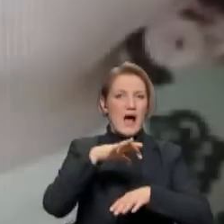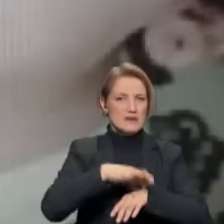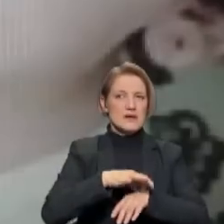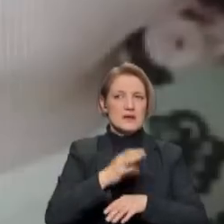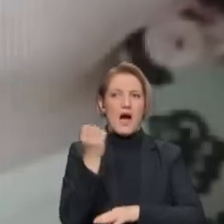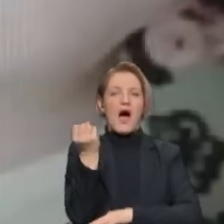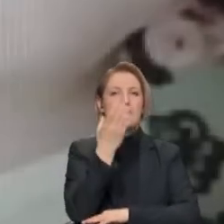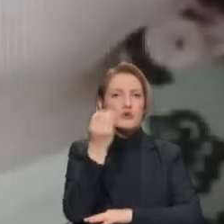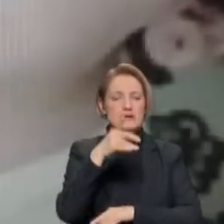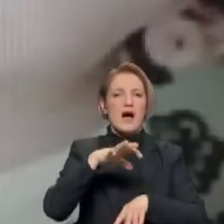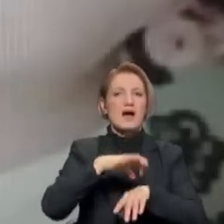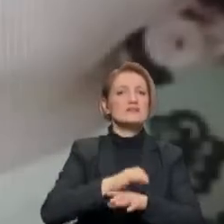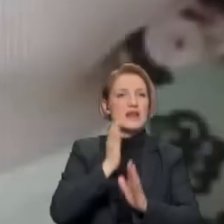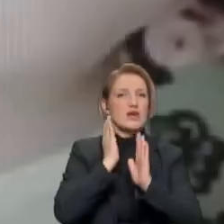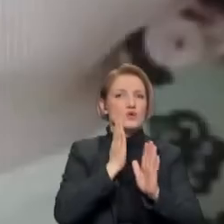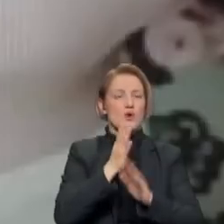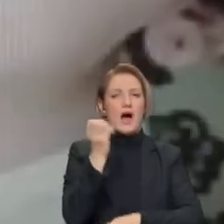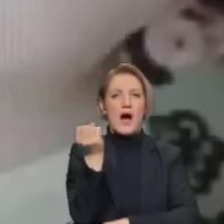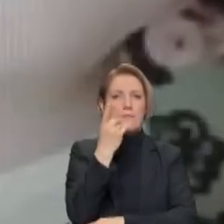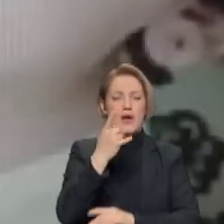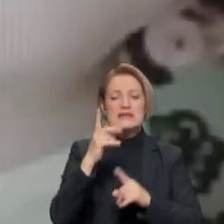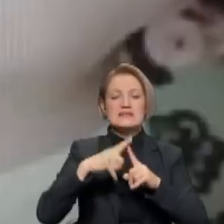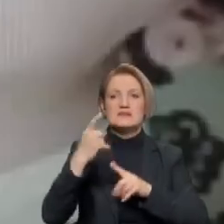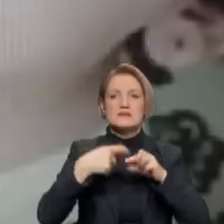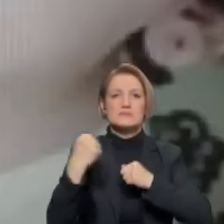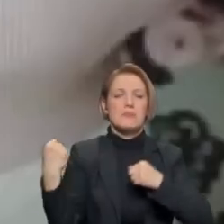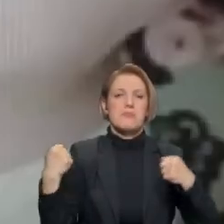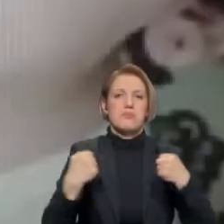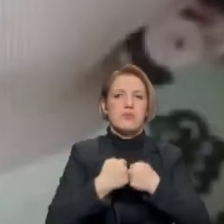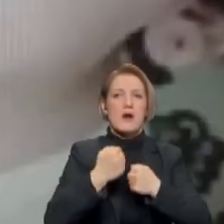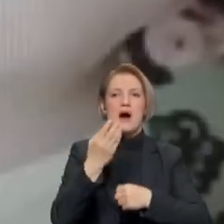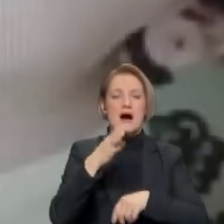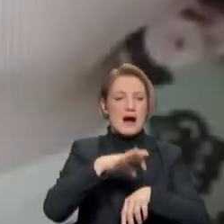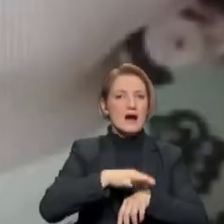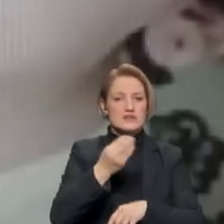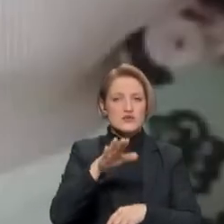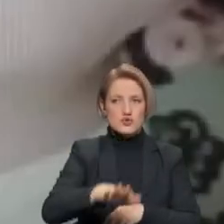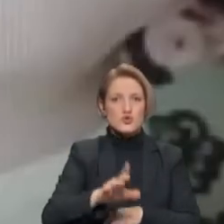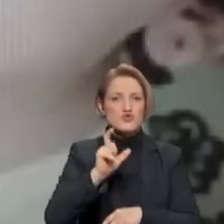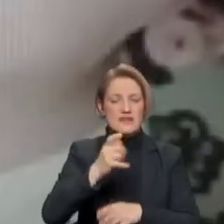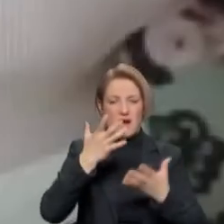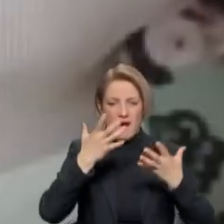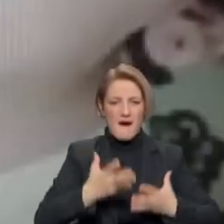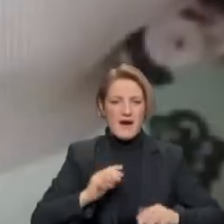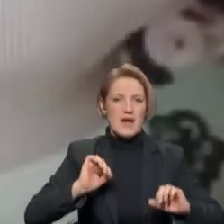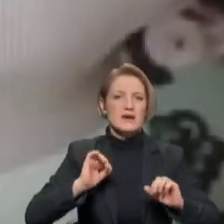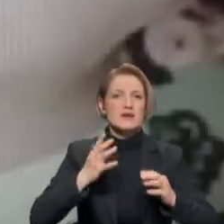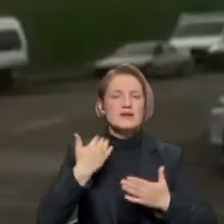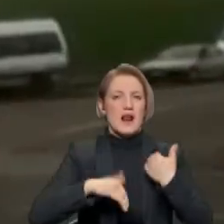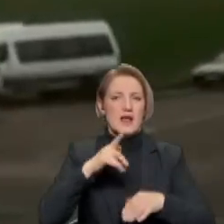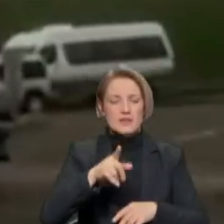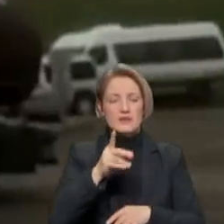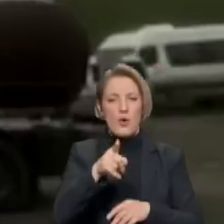Hastaydı. Ambulansla hastaneye götürülüyordu. Ambulans tırla çarpıştı. Hasta çocuk Cennet ağır yaralandığı o kazada